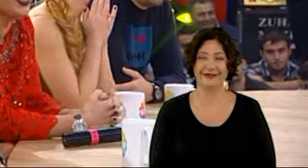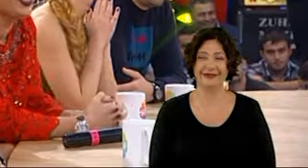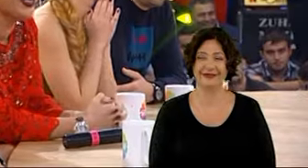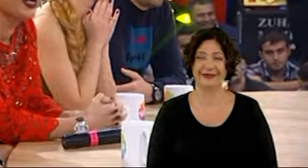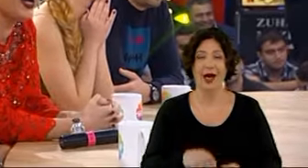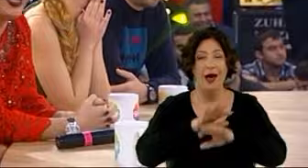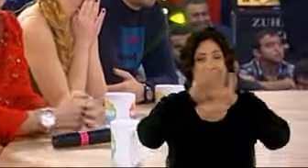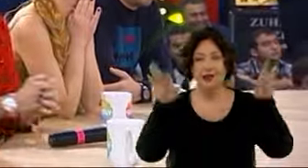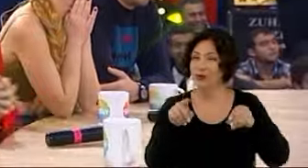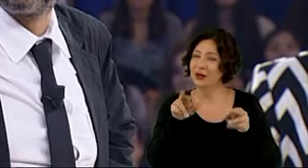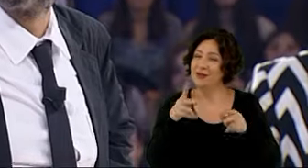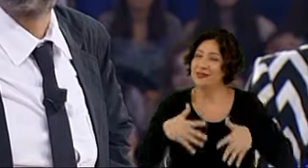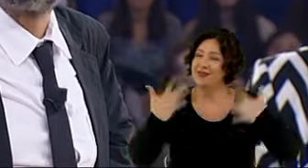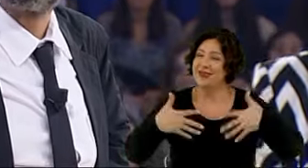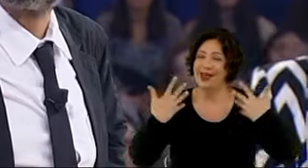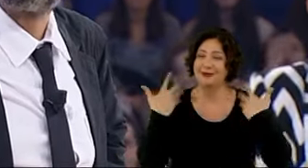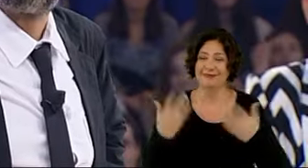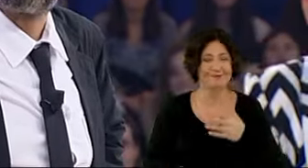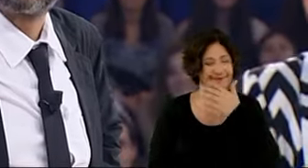Her şeye bu kadar sevinen.